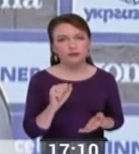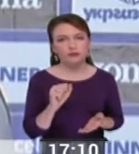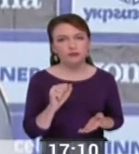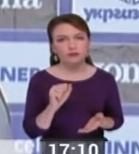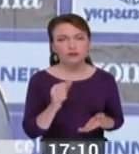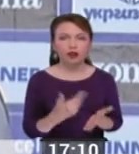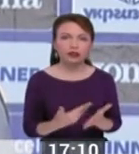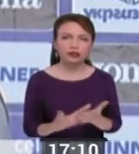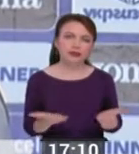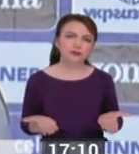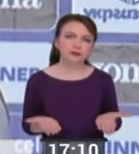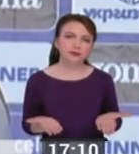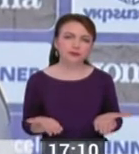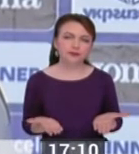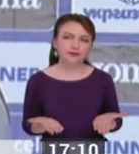как